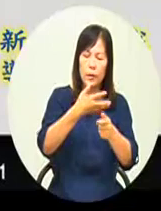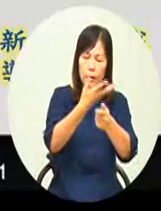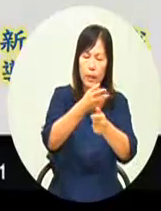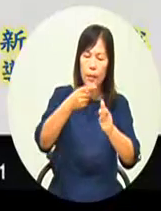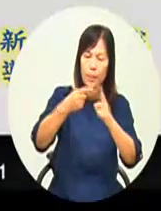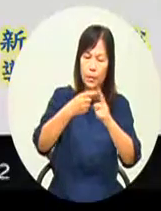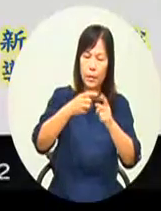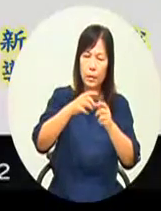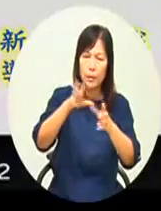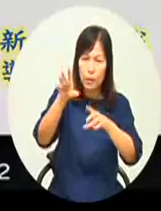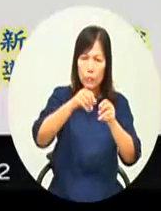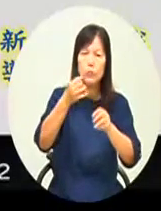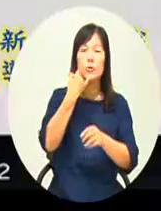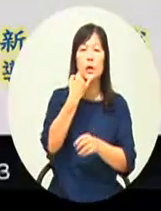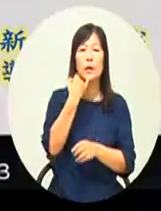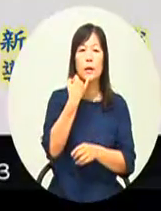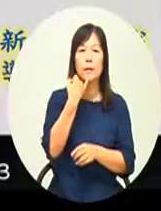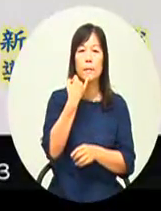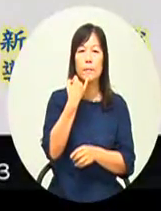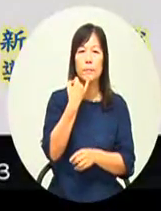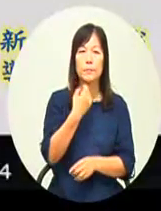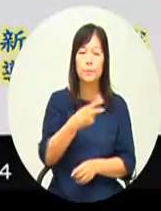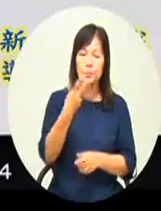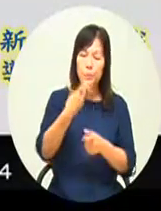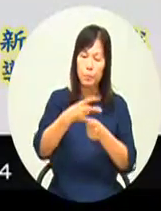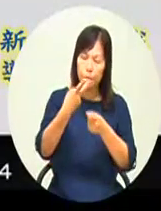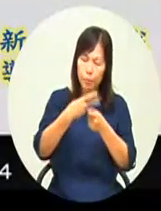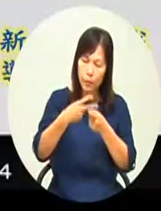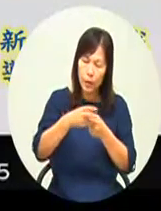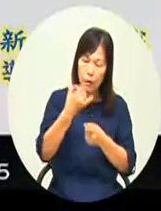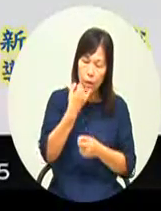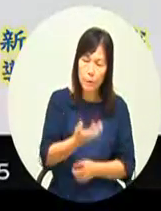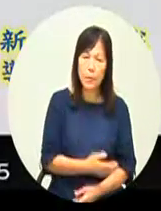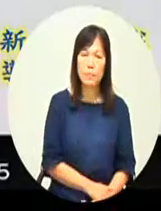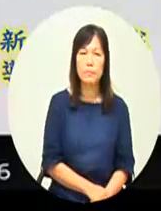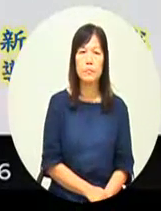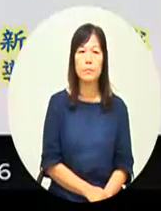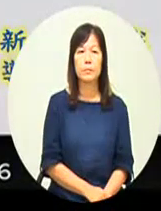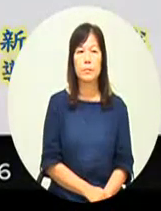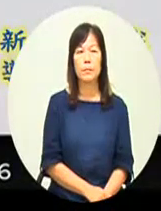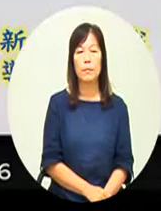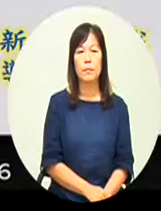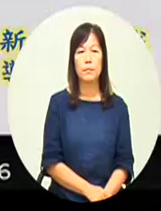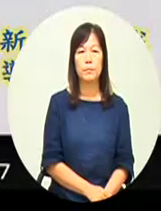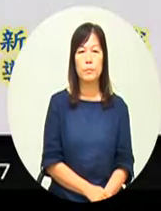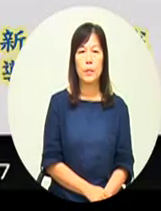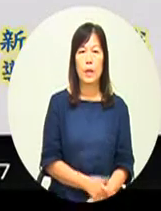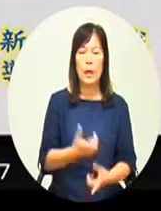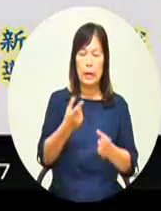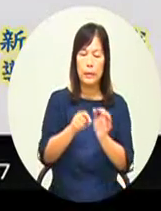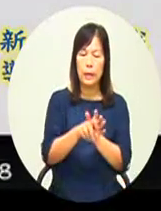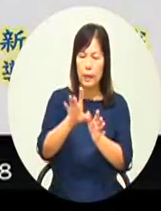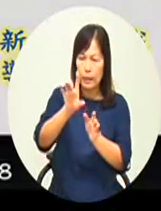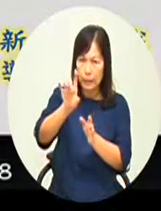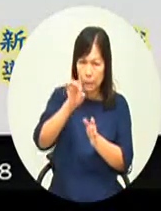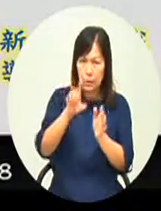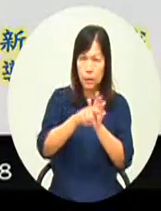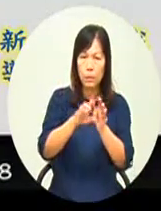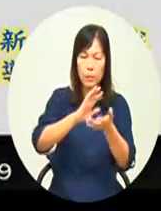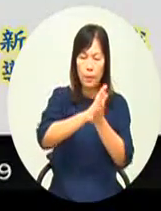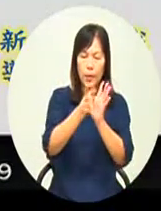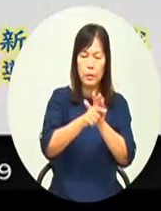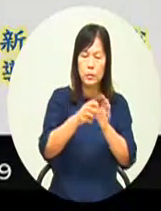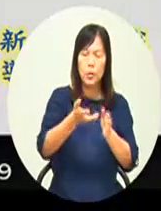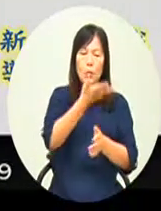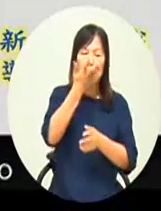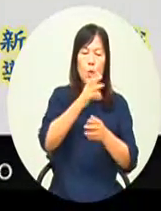力资源。好，那个主席再给我两分钟可以吗？ 再给陈议员。 谢谢主席。然后也可以引用他们成为这个观光